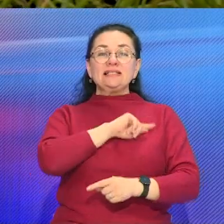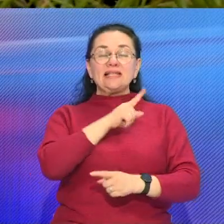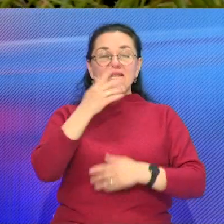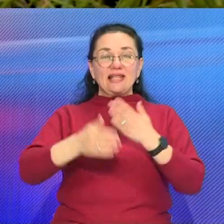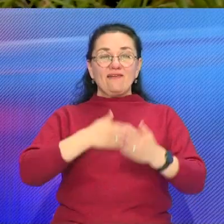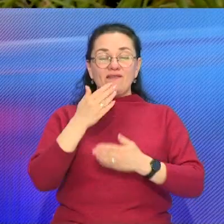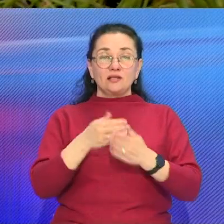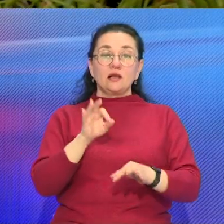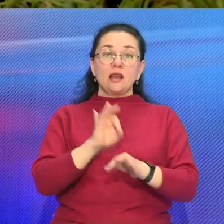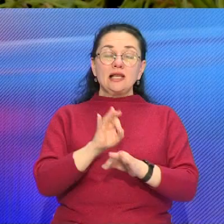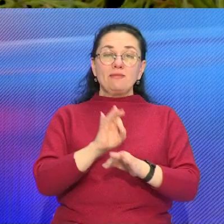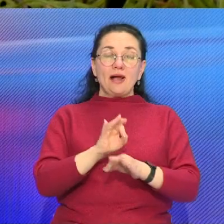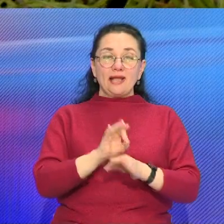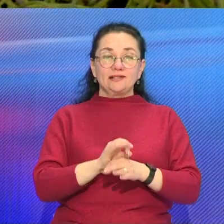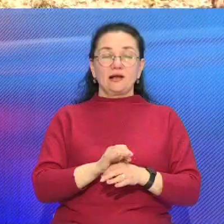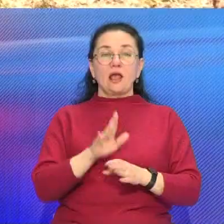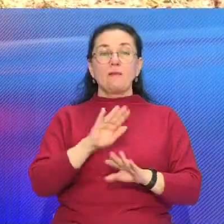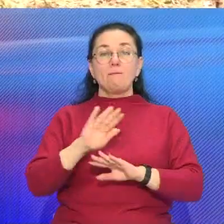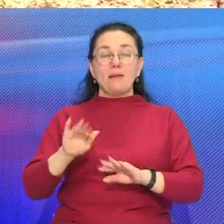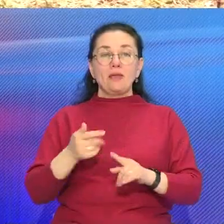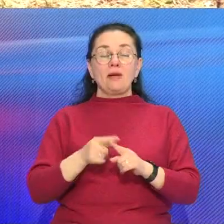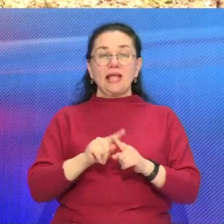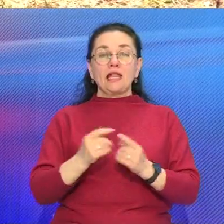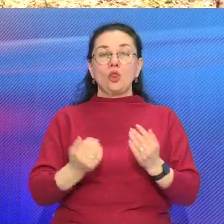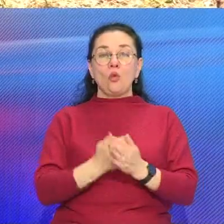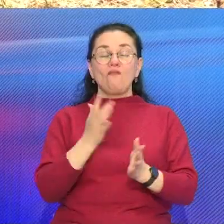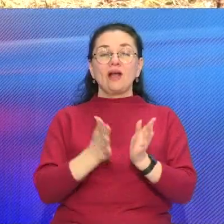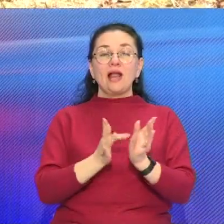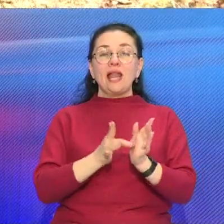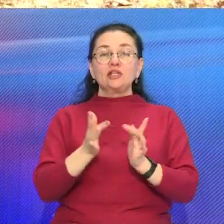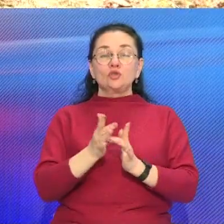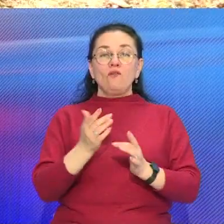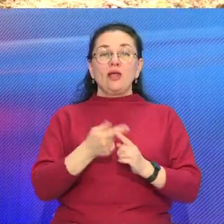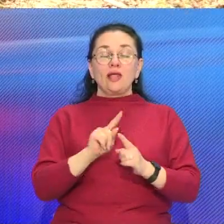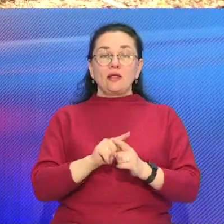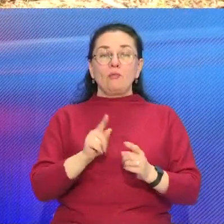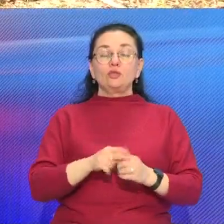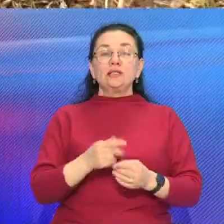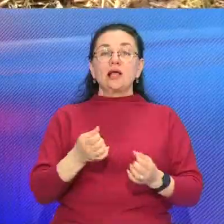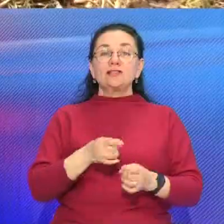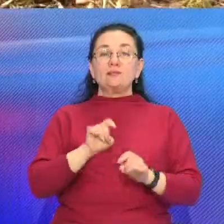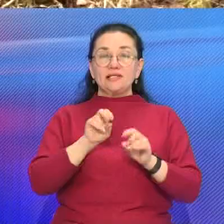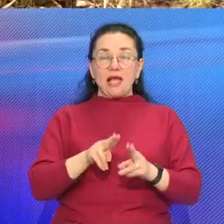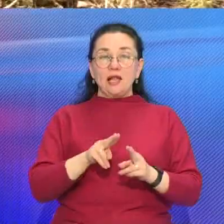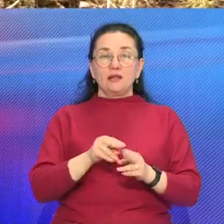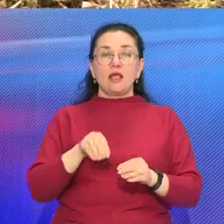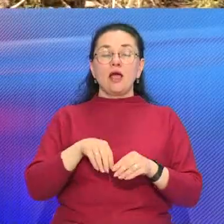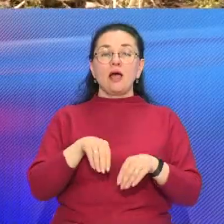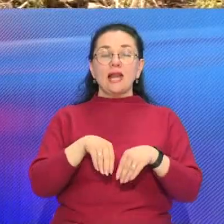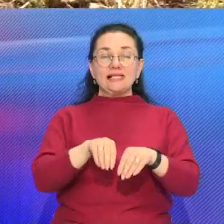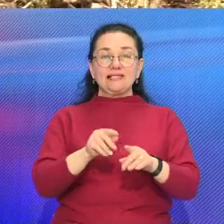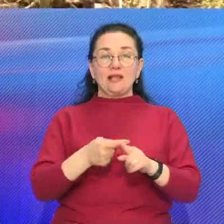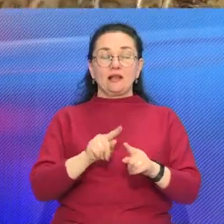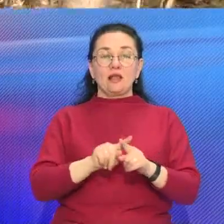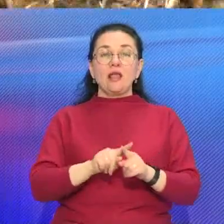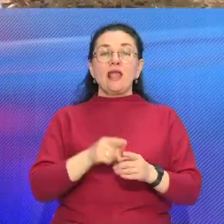и шкодниками. А кроме створения новых лесов, в области активно занимаются дополнением культур, высаженных у попередних годы.